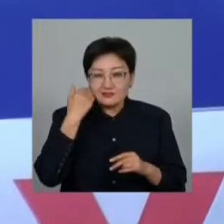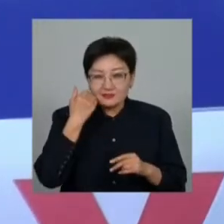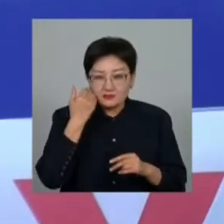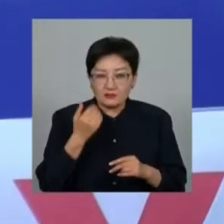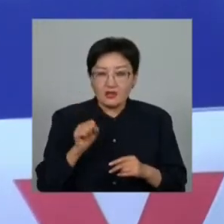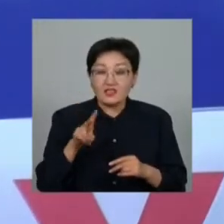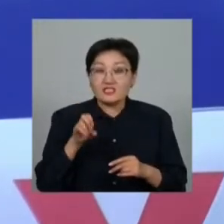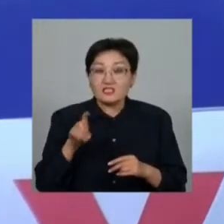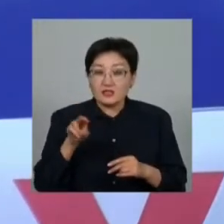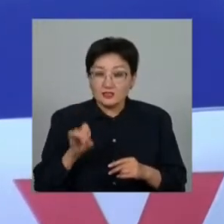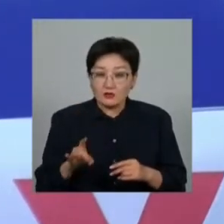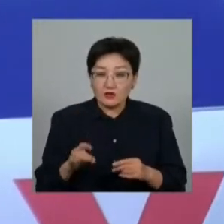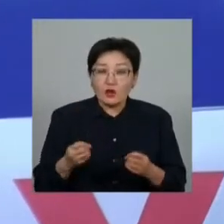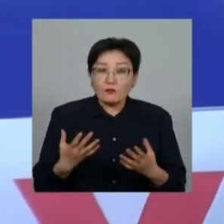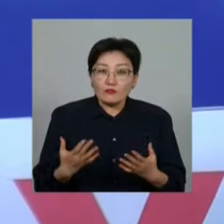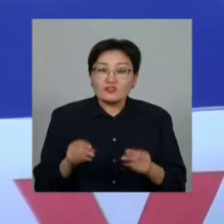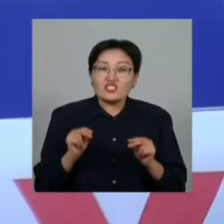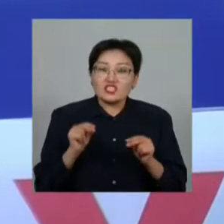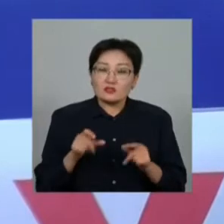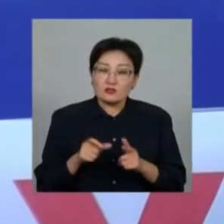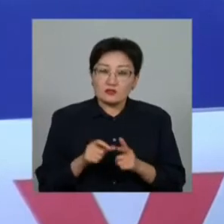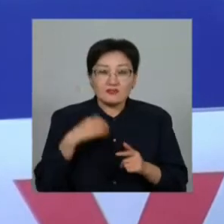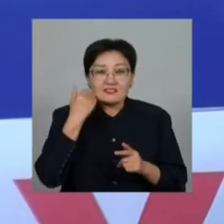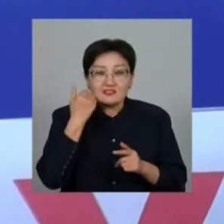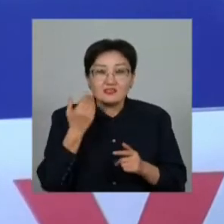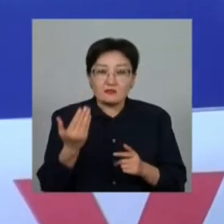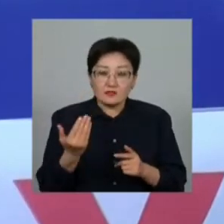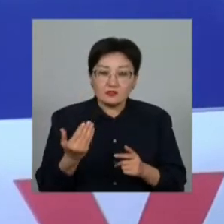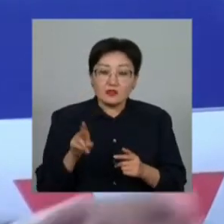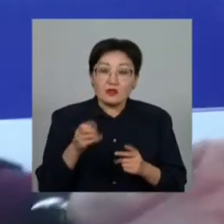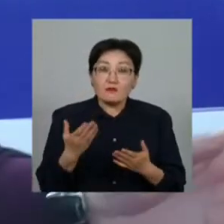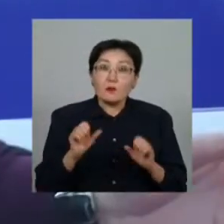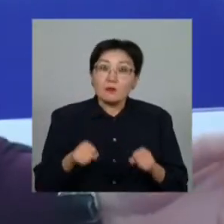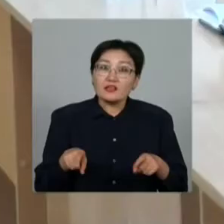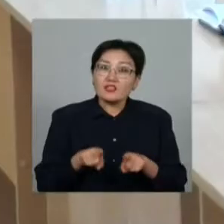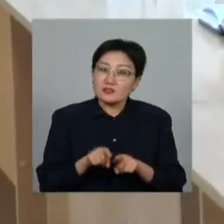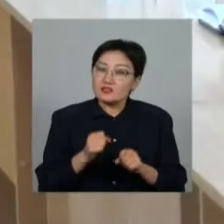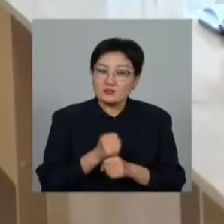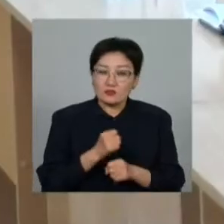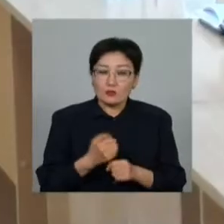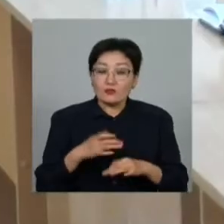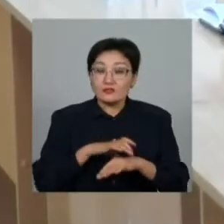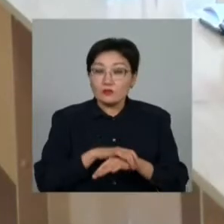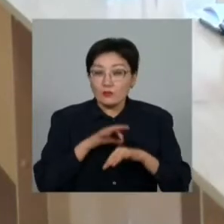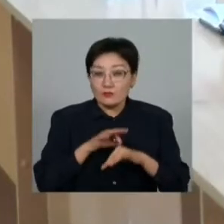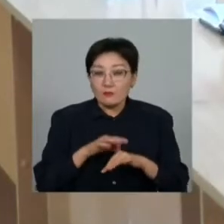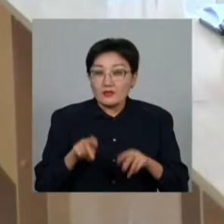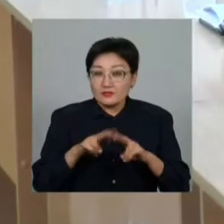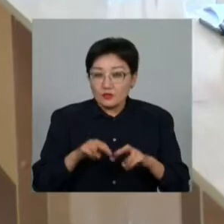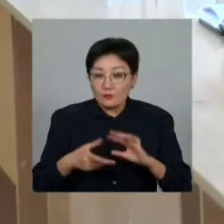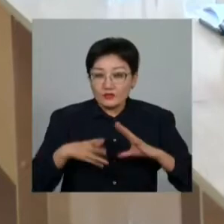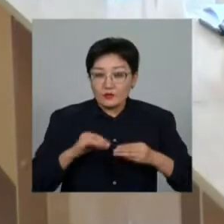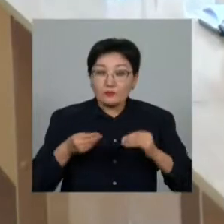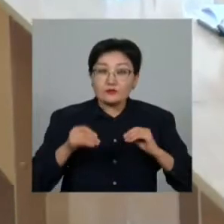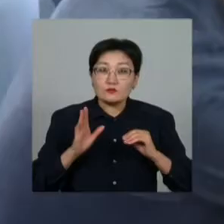gloves в этот текст на пол а ведь называл как вы могли так по данному факту проводится проверка по итогам